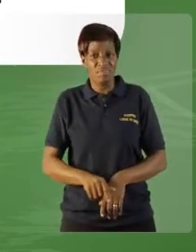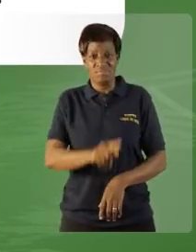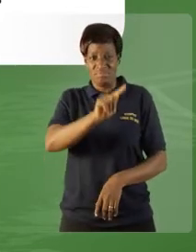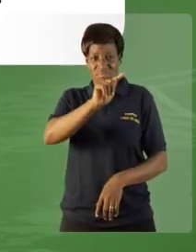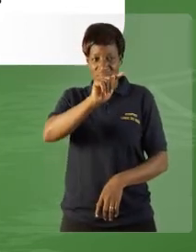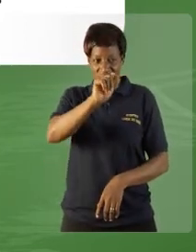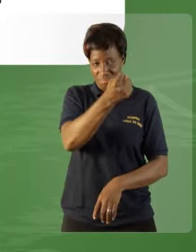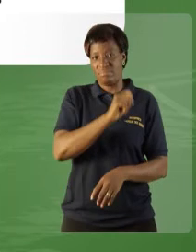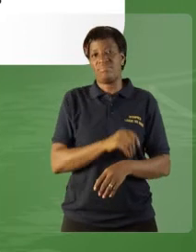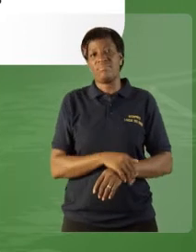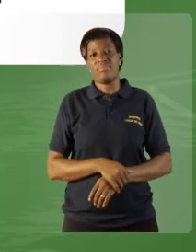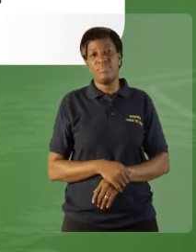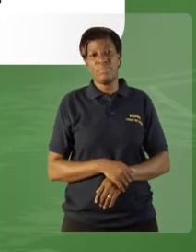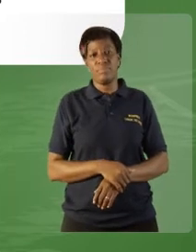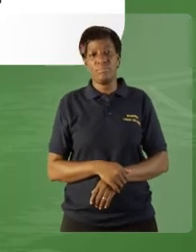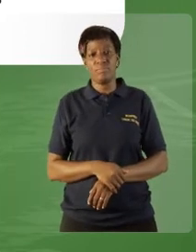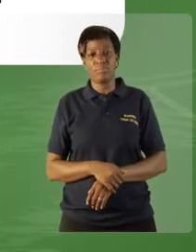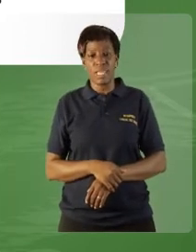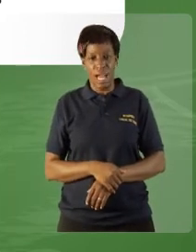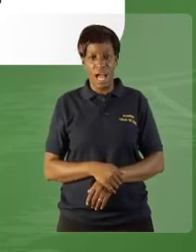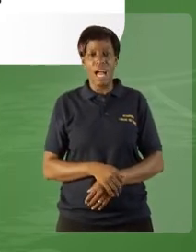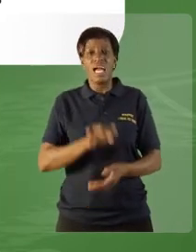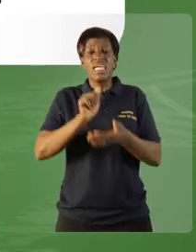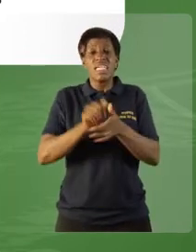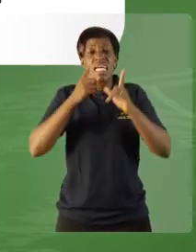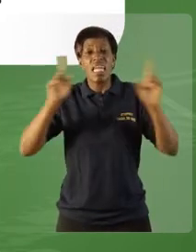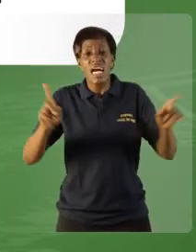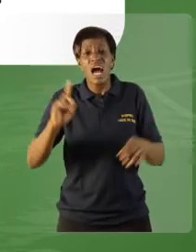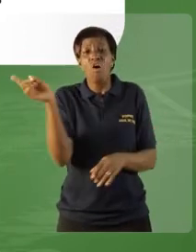Alors, où utilise-t-on ce registre?